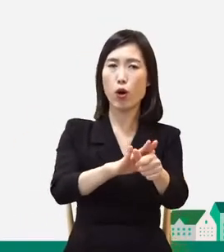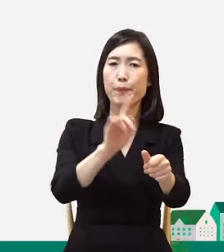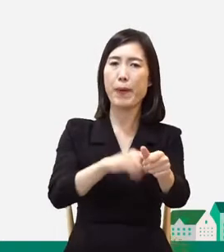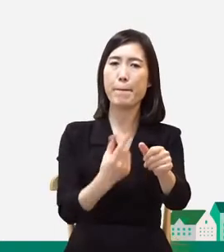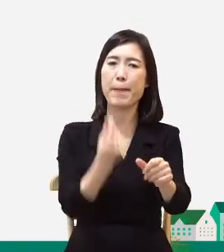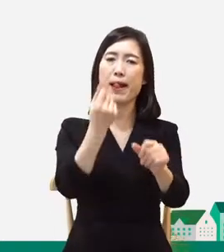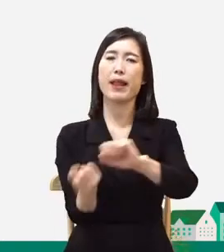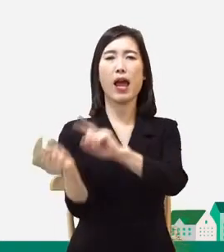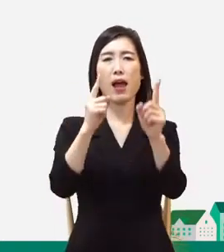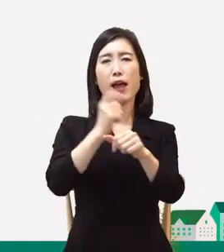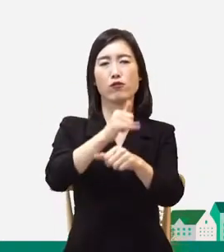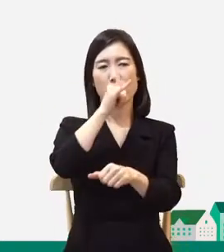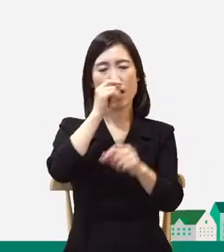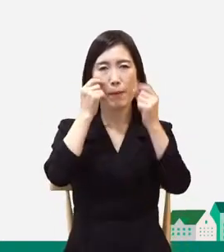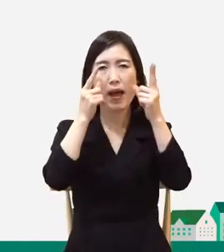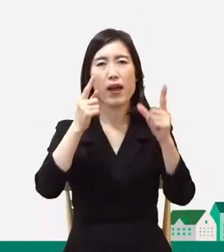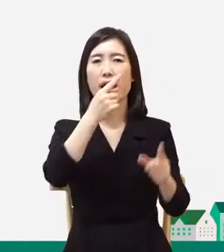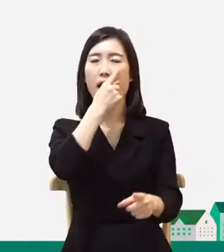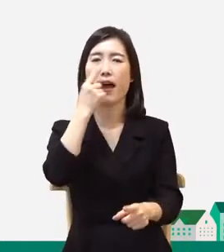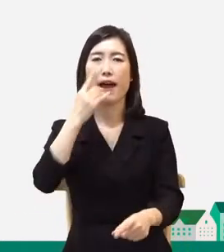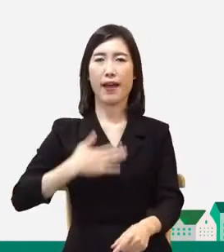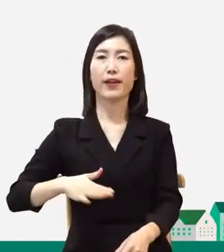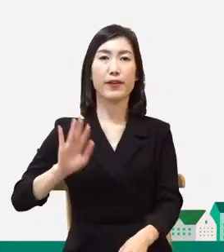필요하다는 것을 느낄 수 있었습니다.